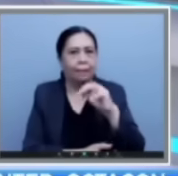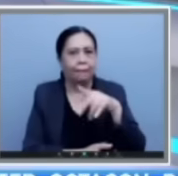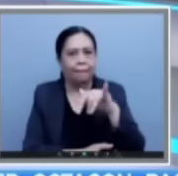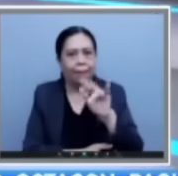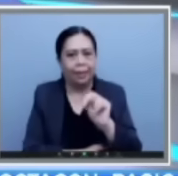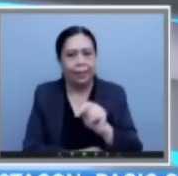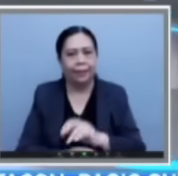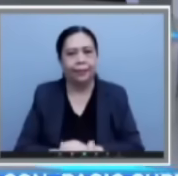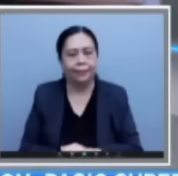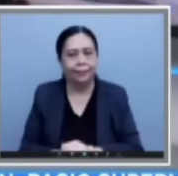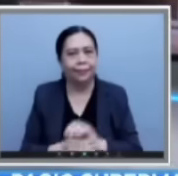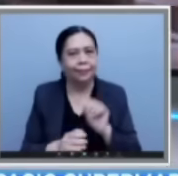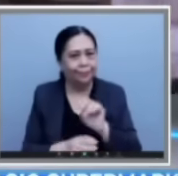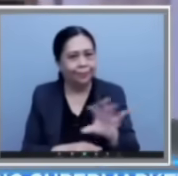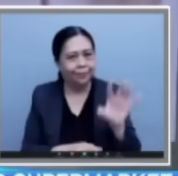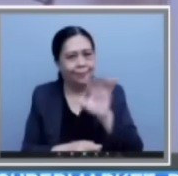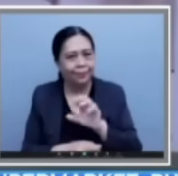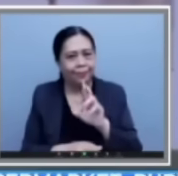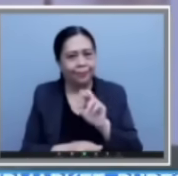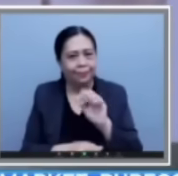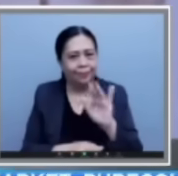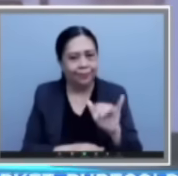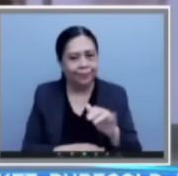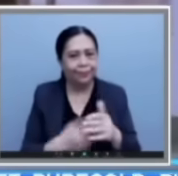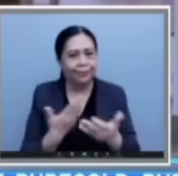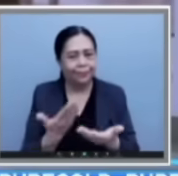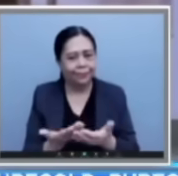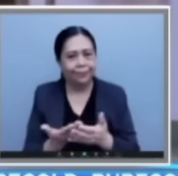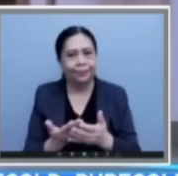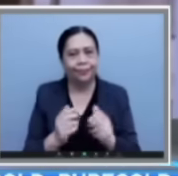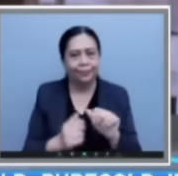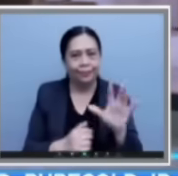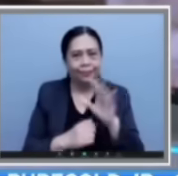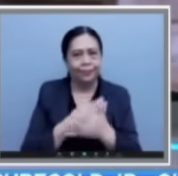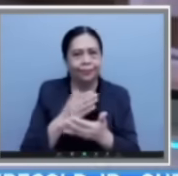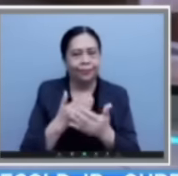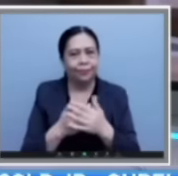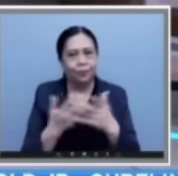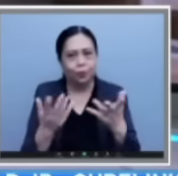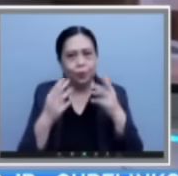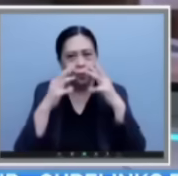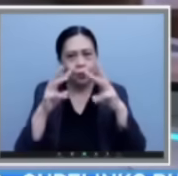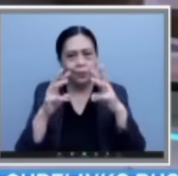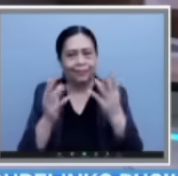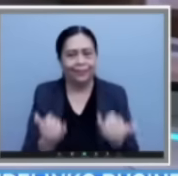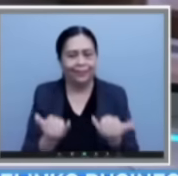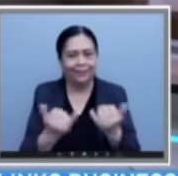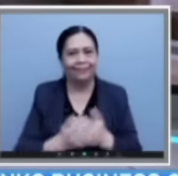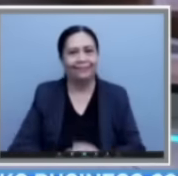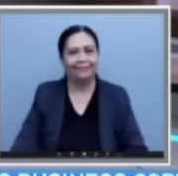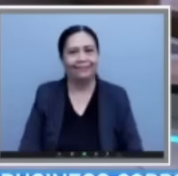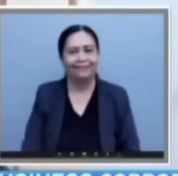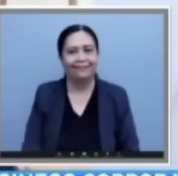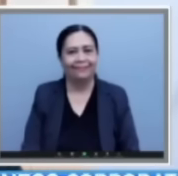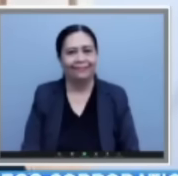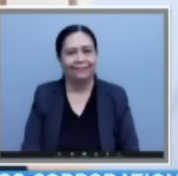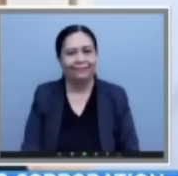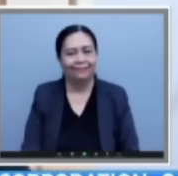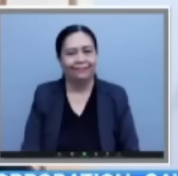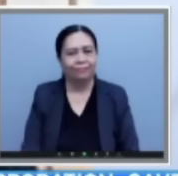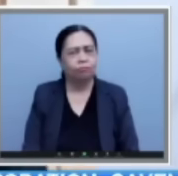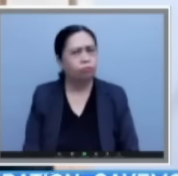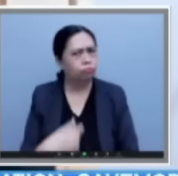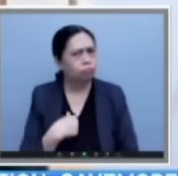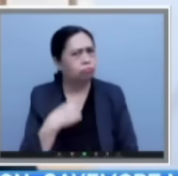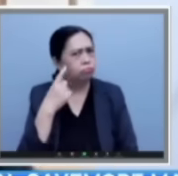Yes ah good morning Raffy and Cony and good morning sa lahat ng mga nanonood sa atin Opo ito balita koo doc